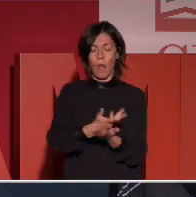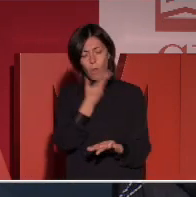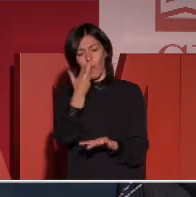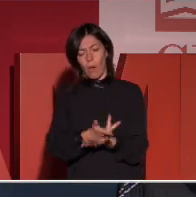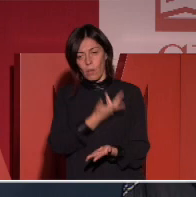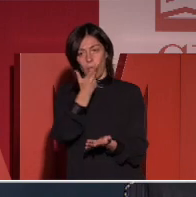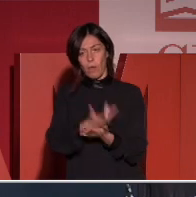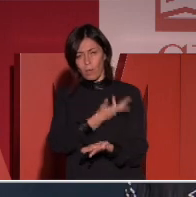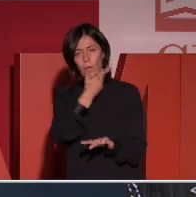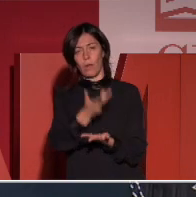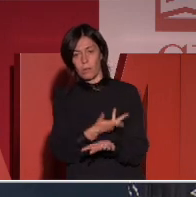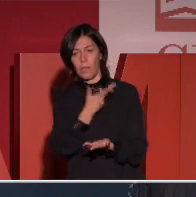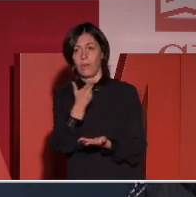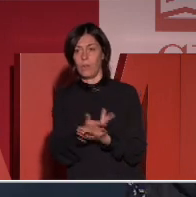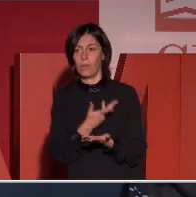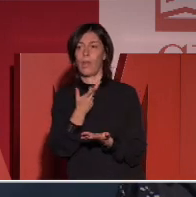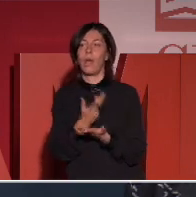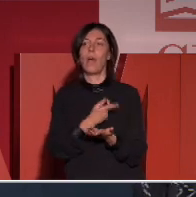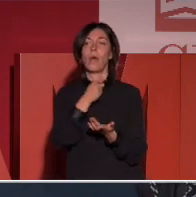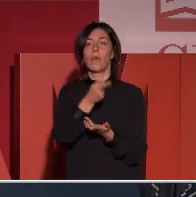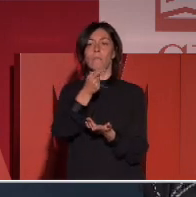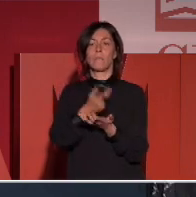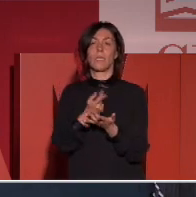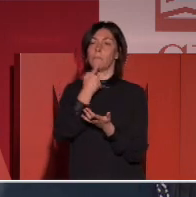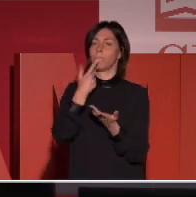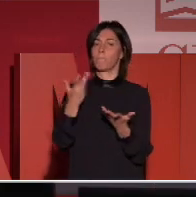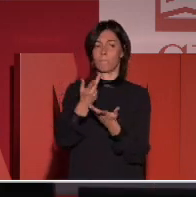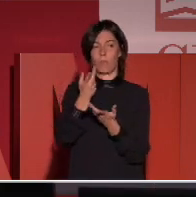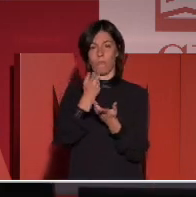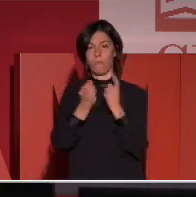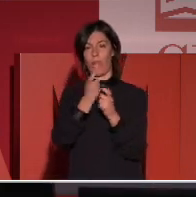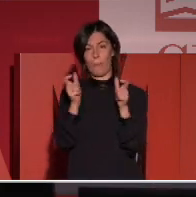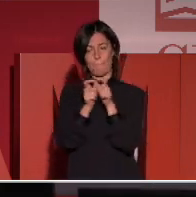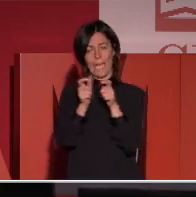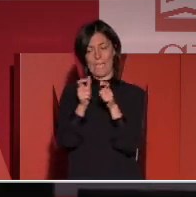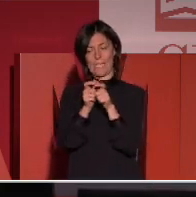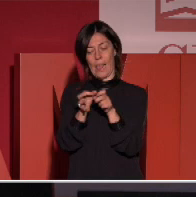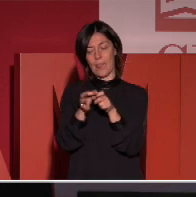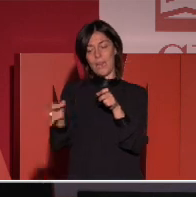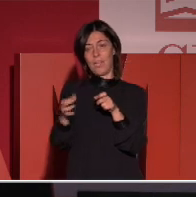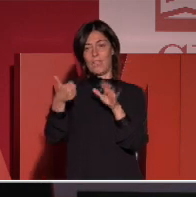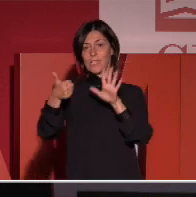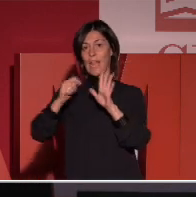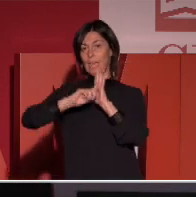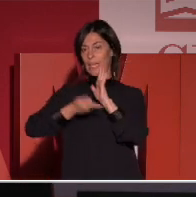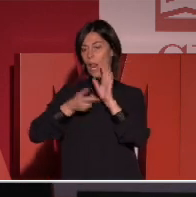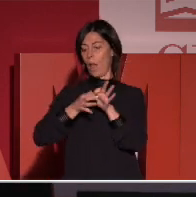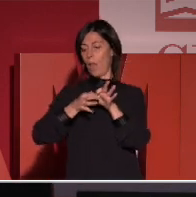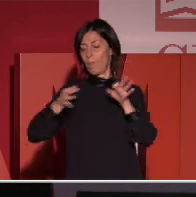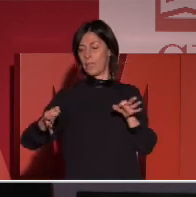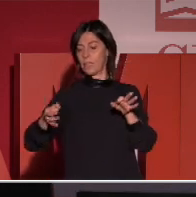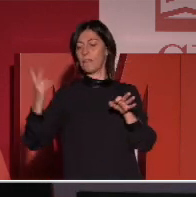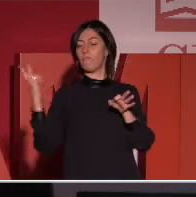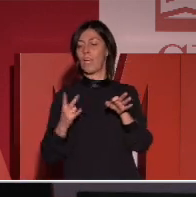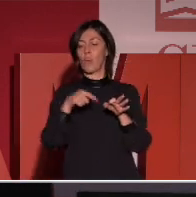lei non era di seneghe era di narbolia è che a sei chilometri di distanza dal 6 mag ma ha sposato un uomo di